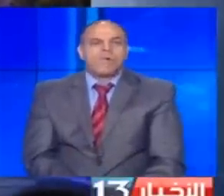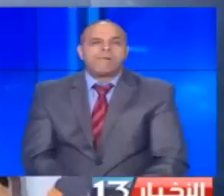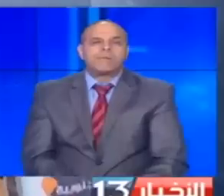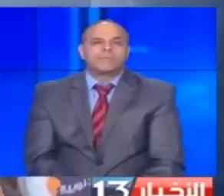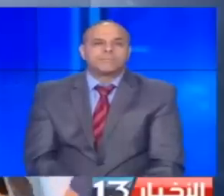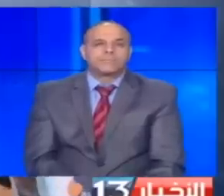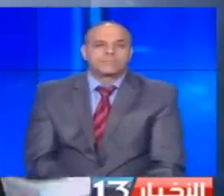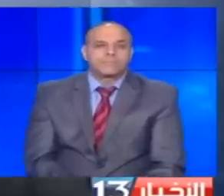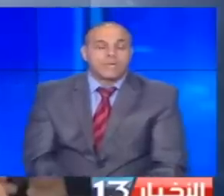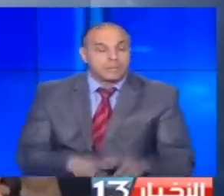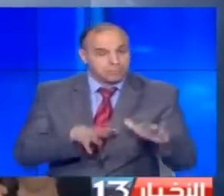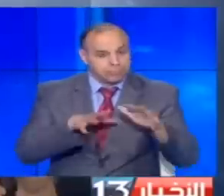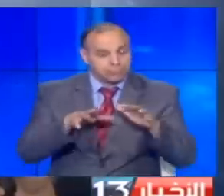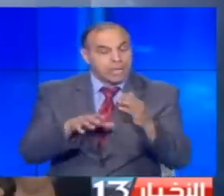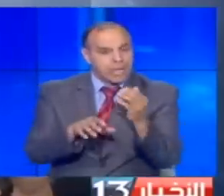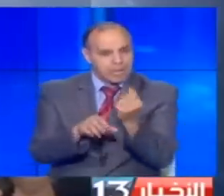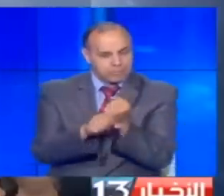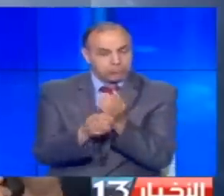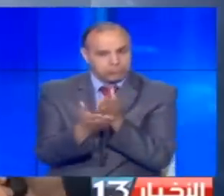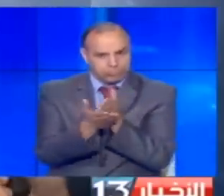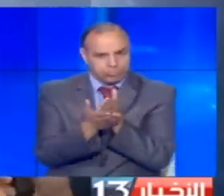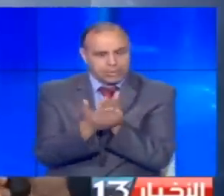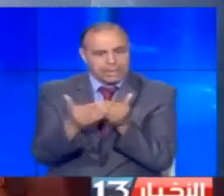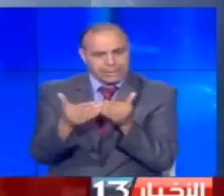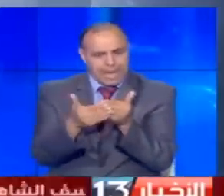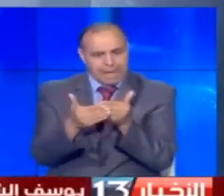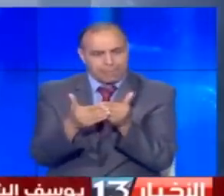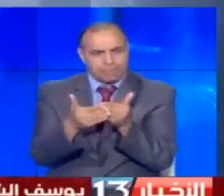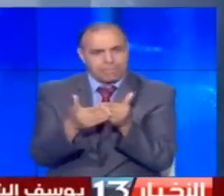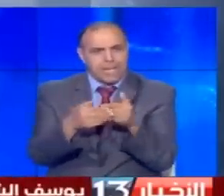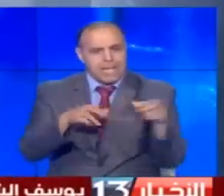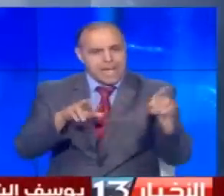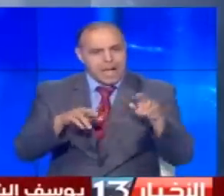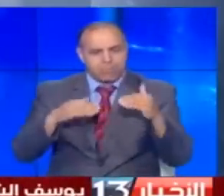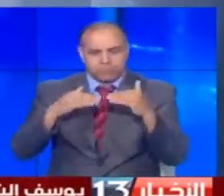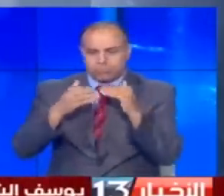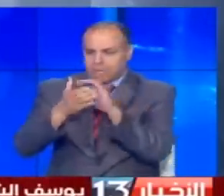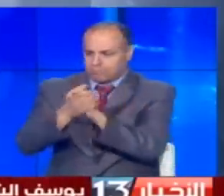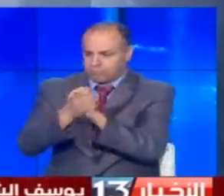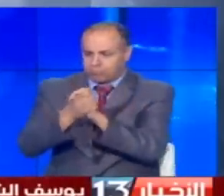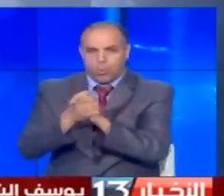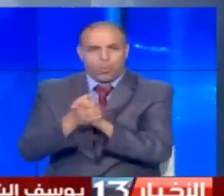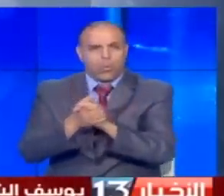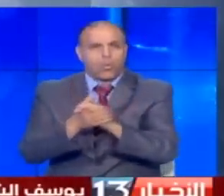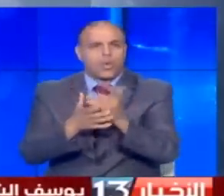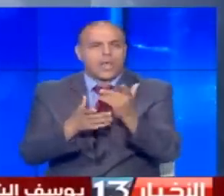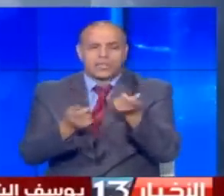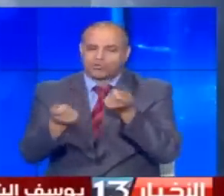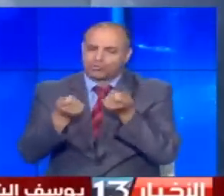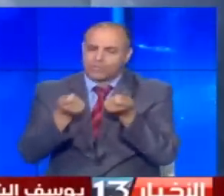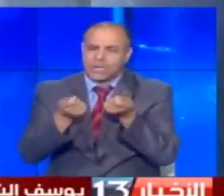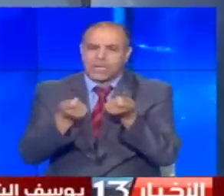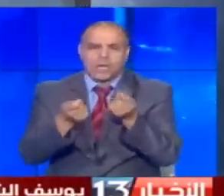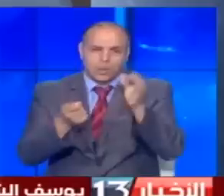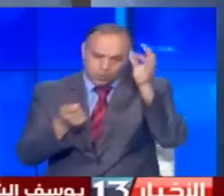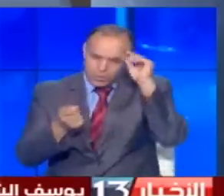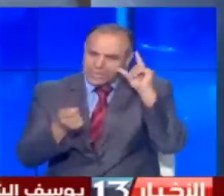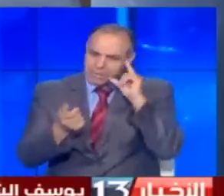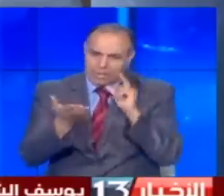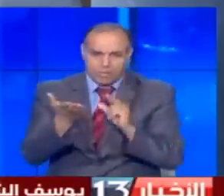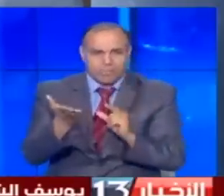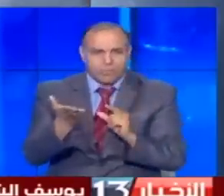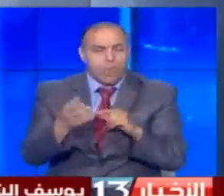تسعى الى تحقيق حقيقه تقارب كبير باعاده مستوى العلاقات ل اتفقت العلاقات التجاريه ولكن ايضا